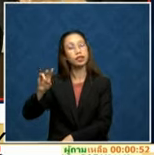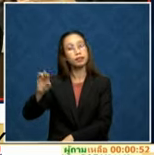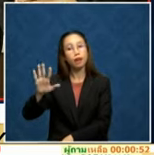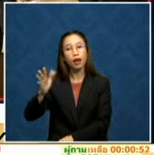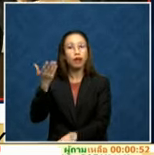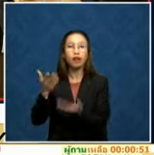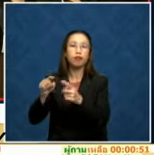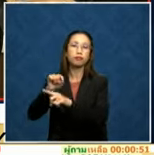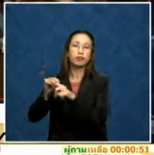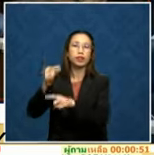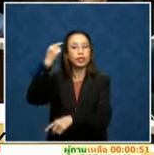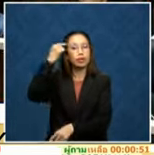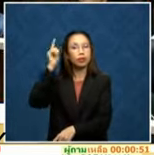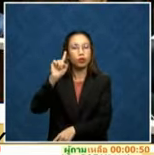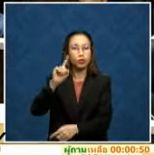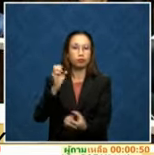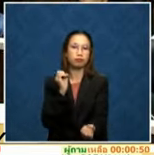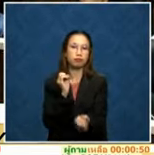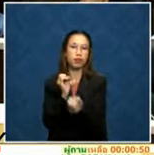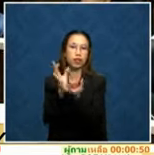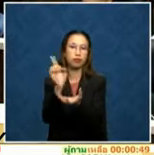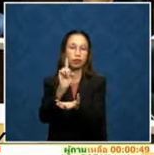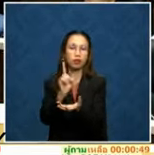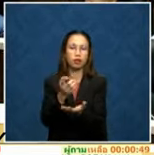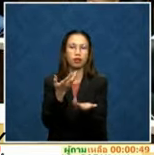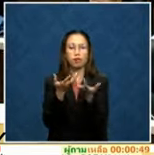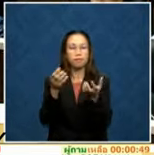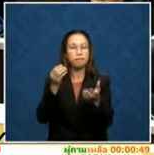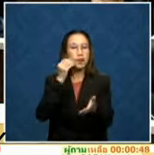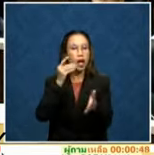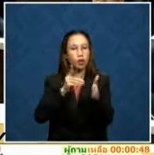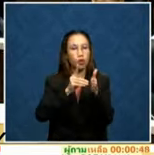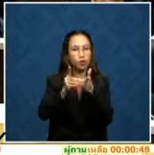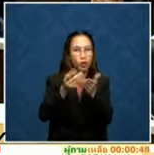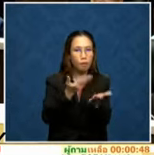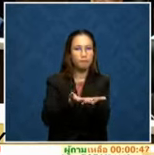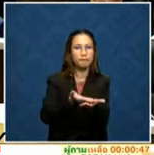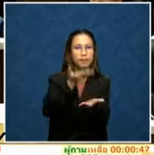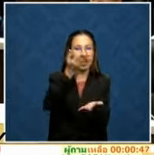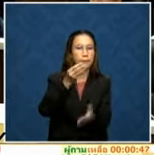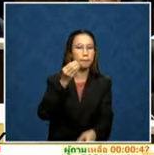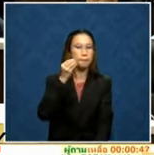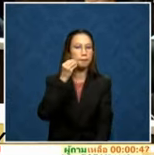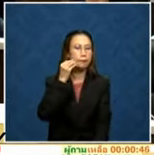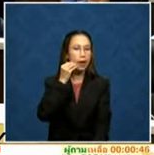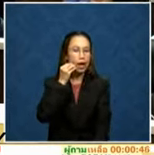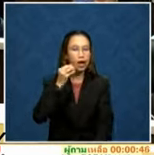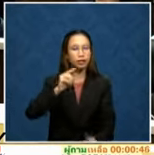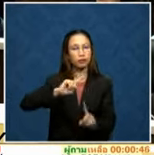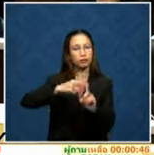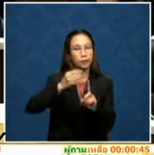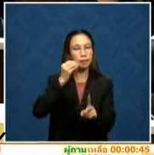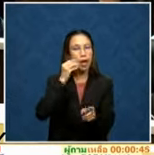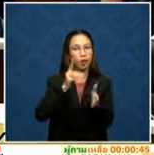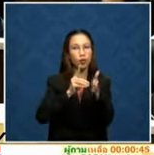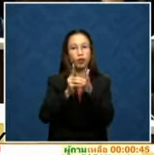าริมศัพท์จะแงขึ้นั้งบ้านอยู่อาศัส papel